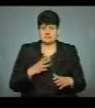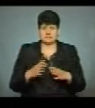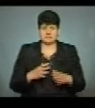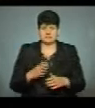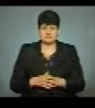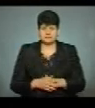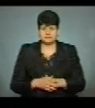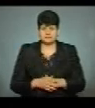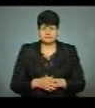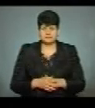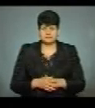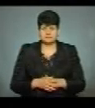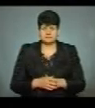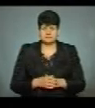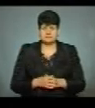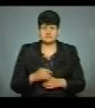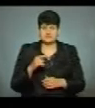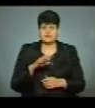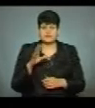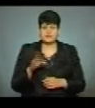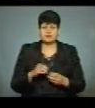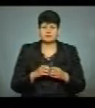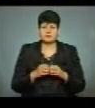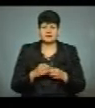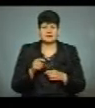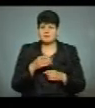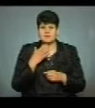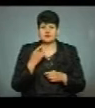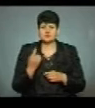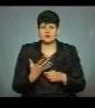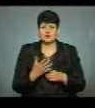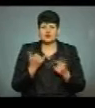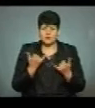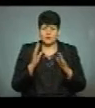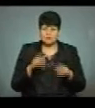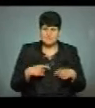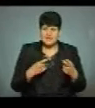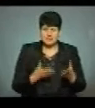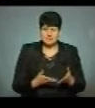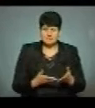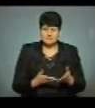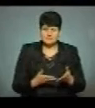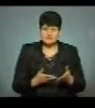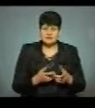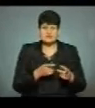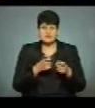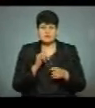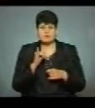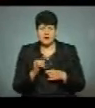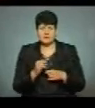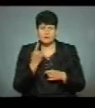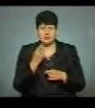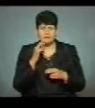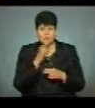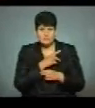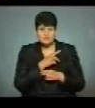Назар Бурик. Там все в комплексі, там немає чогось одного. Будеш сьогодні бігти, стрінеш погано, а там один промах,